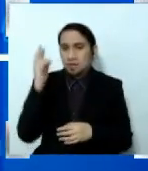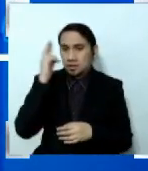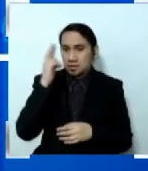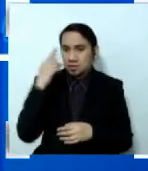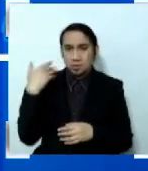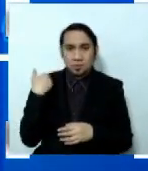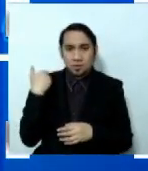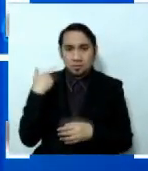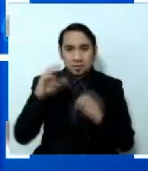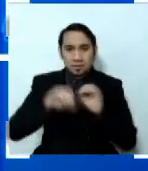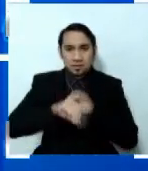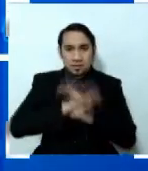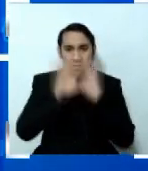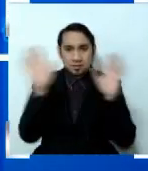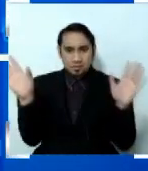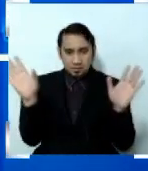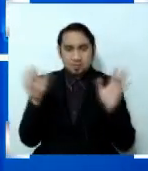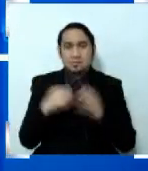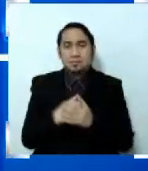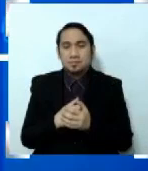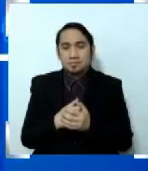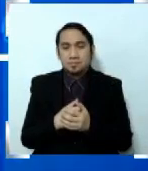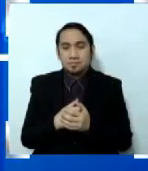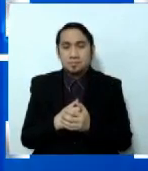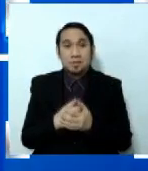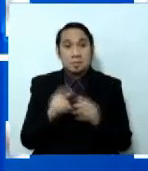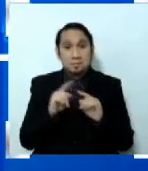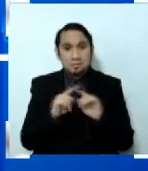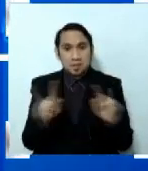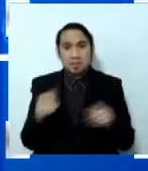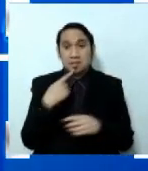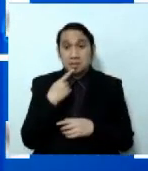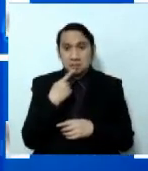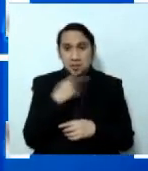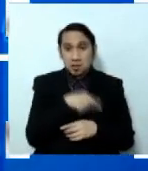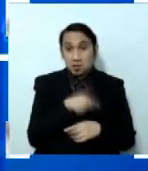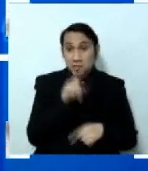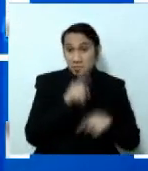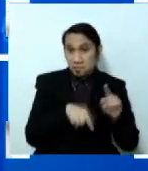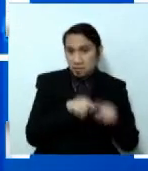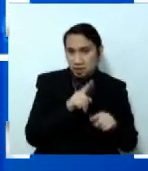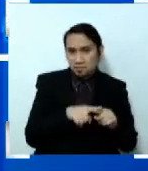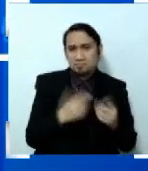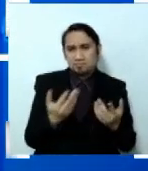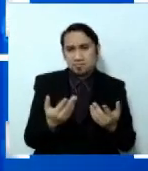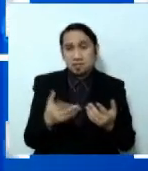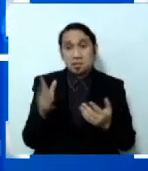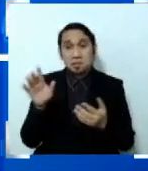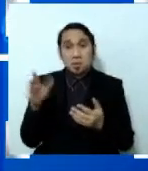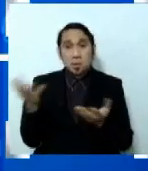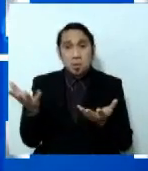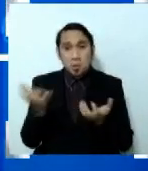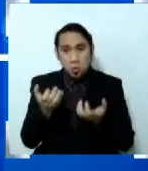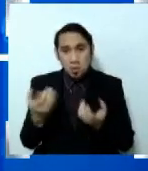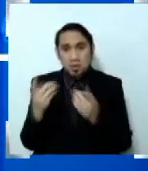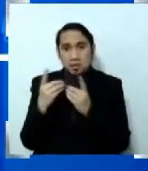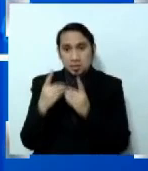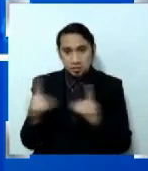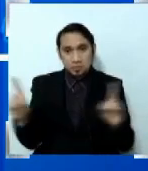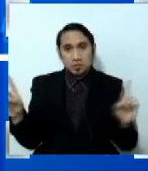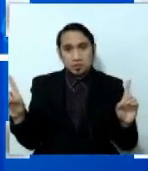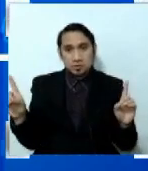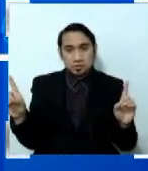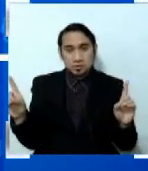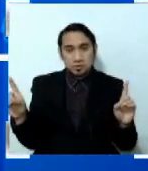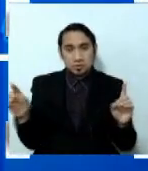sa biktimang si Arnalyn Repalap. Pero ayon sa kaibigan ng biktima, makikipaghiwalay na sana si Arnalyn sa kinakasama bago